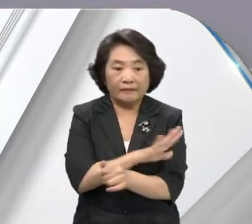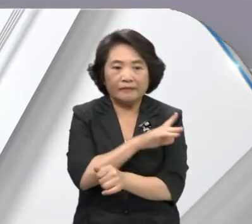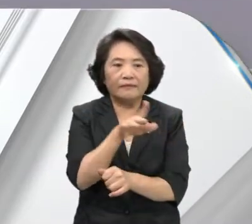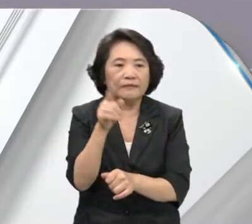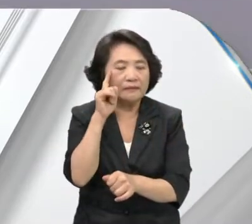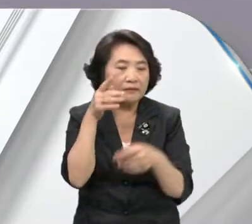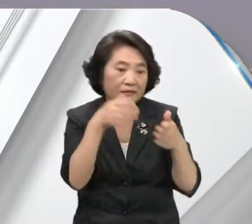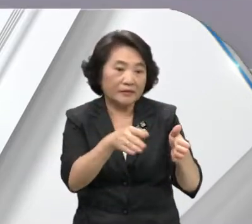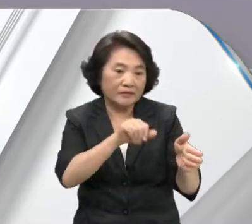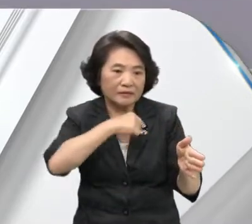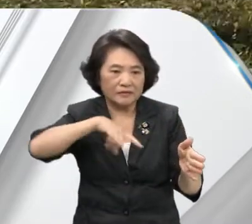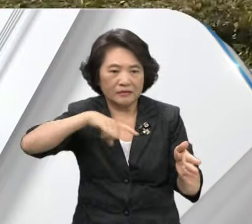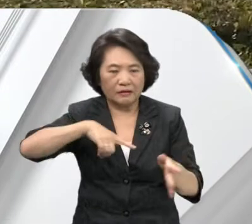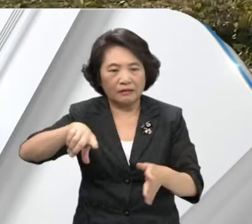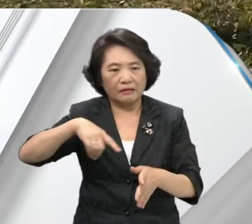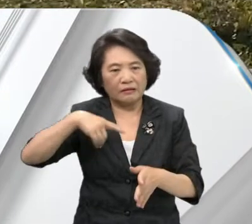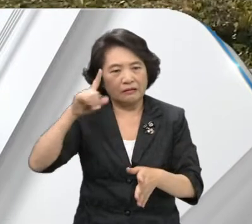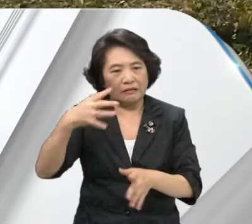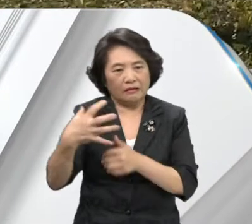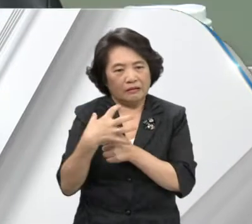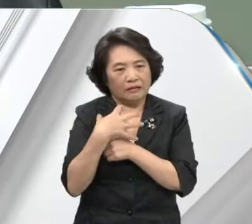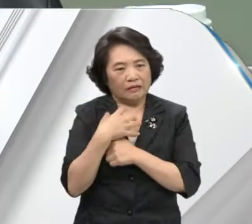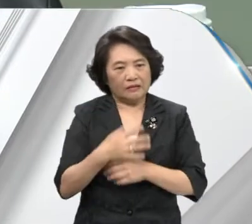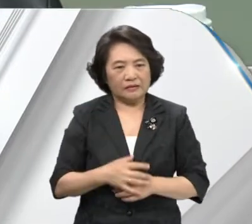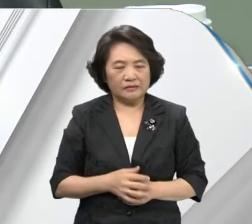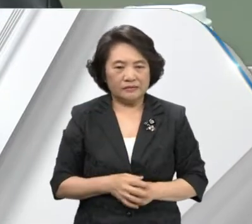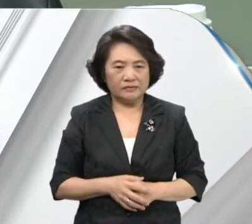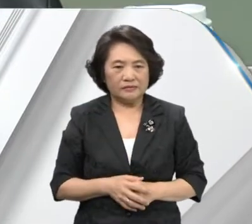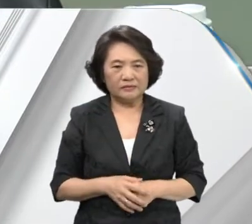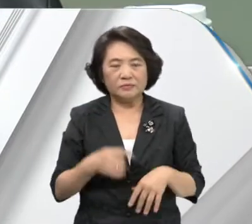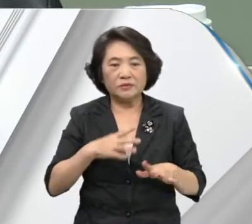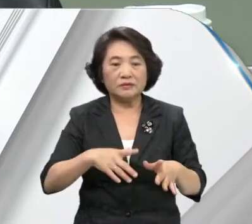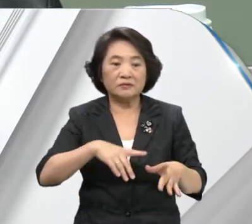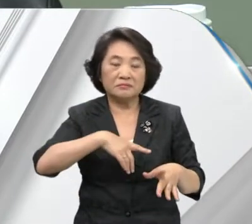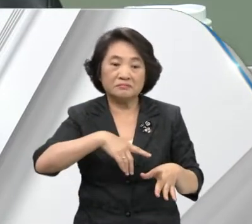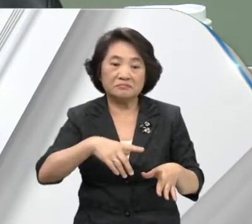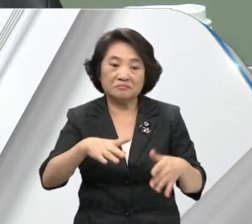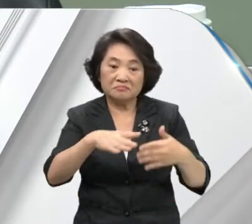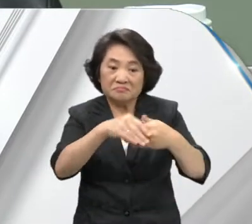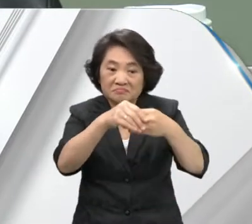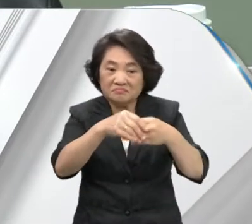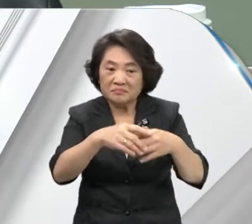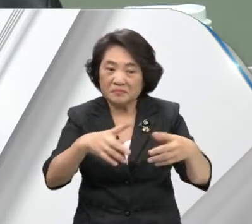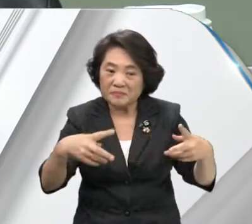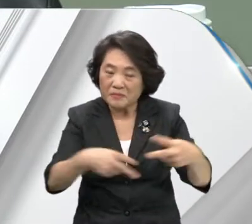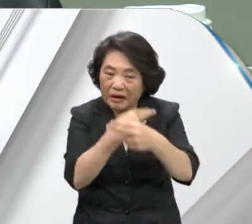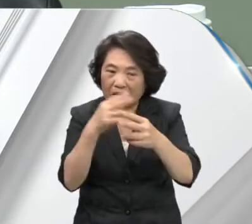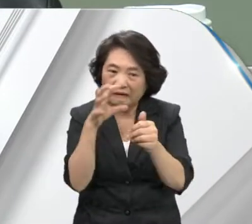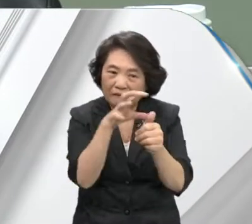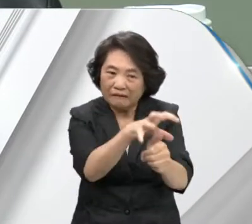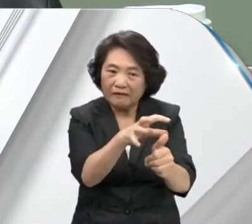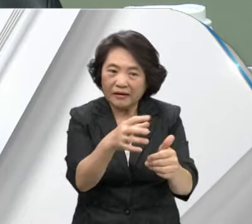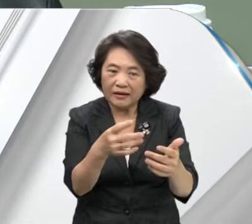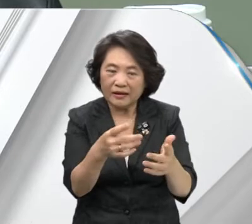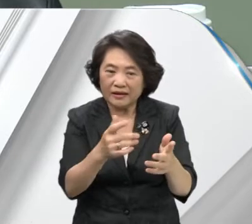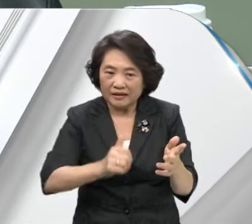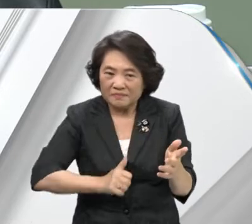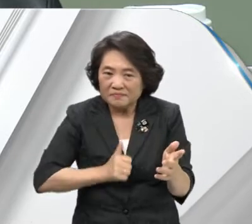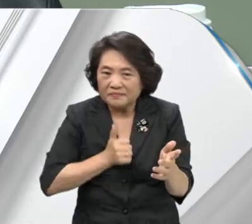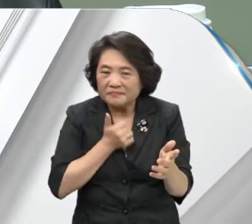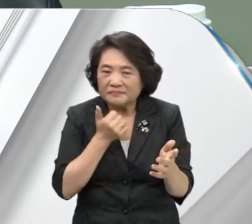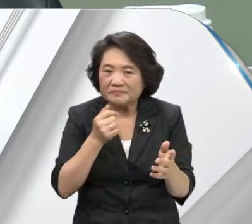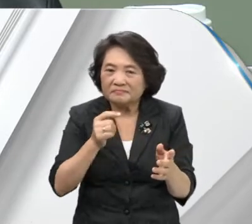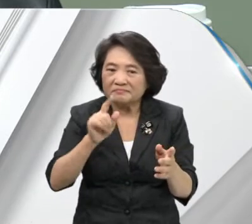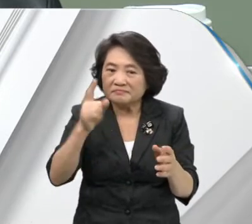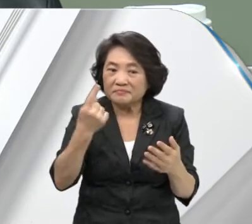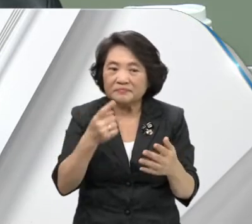岸针对台湾施压。 这样的一个断交，其实真正的原